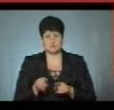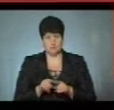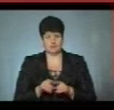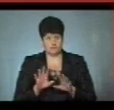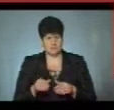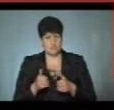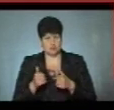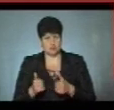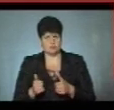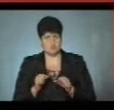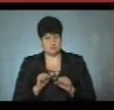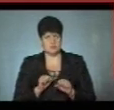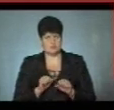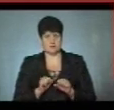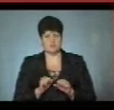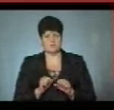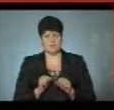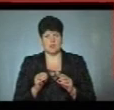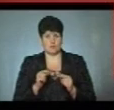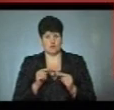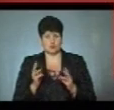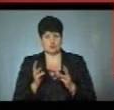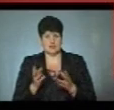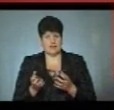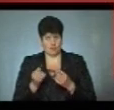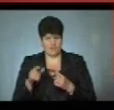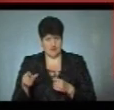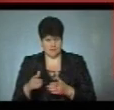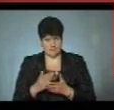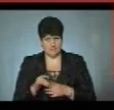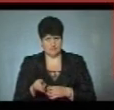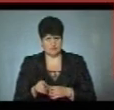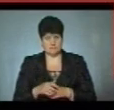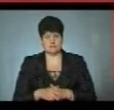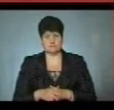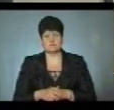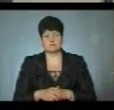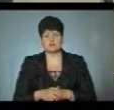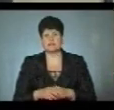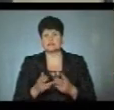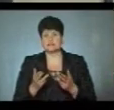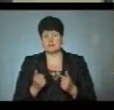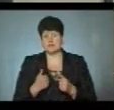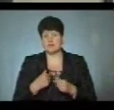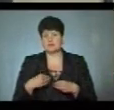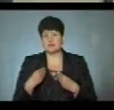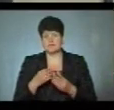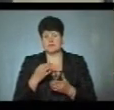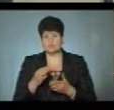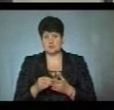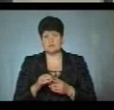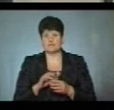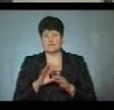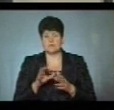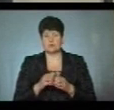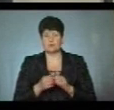з безпекою, протипожежна безпека і також ще є рятувальники? До кого питання? Ну, давайте я дам вам відповідь. Вся біда в тому,